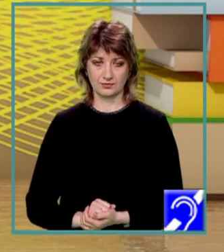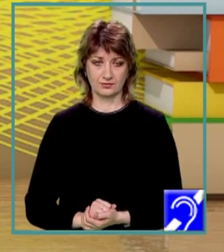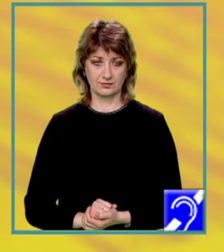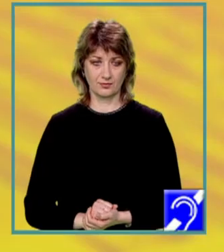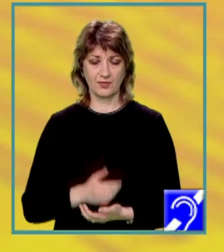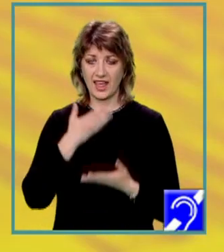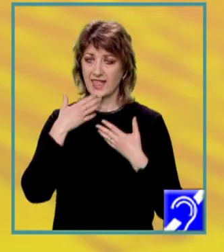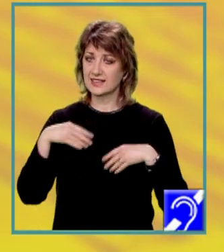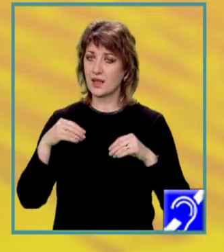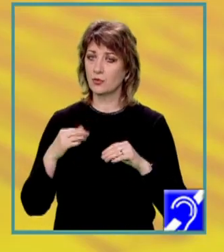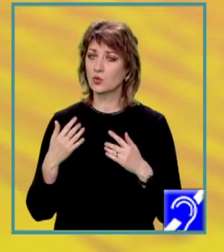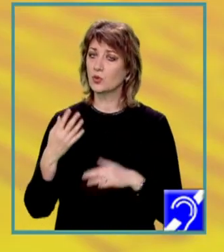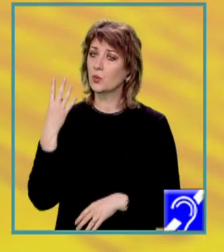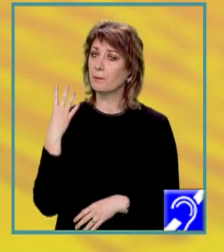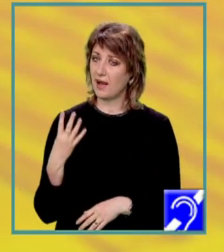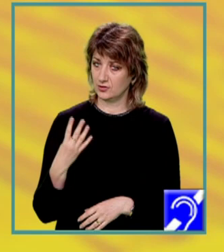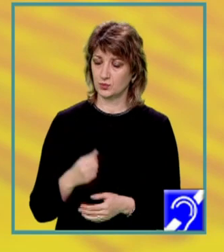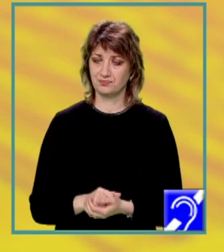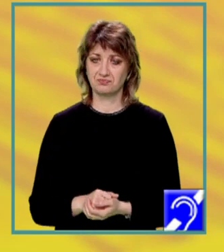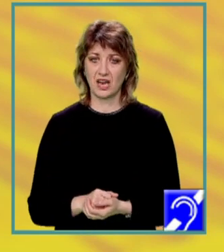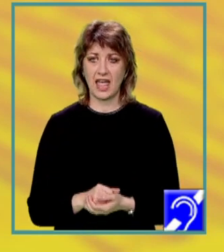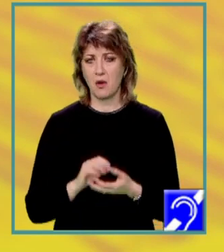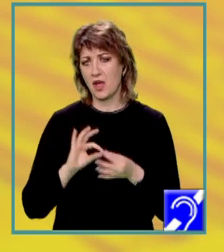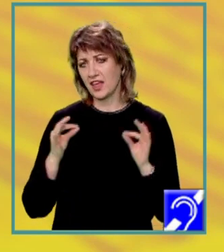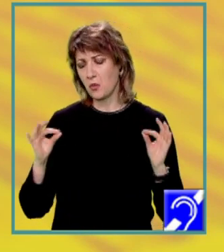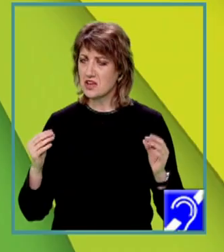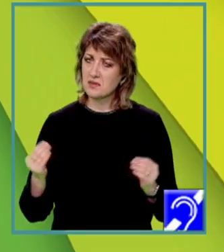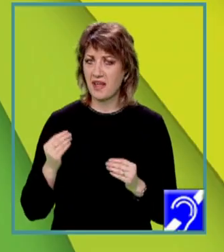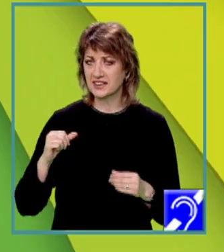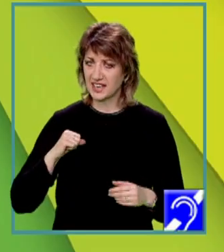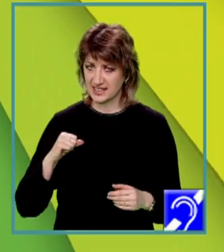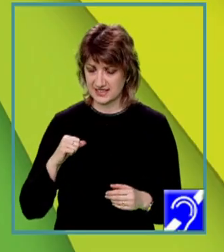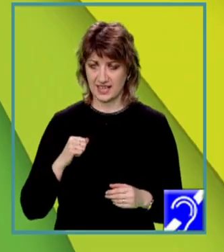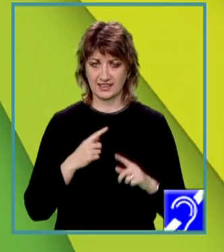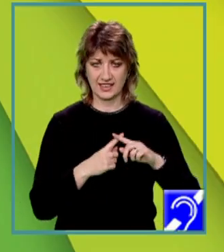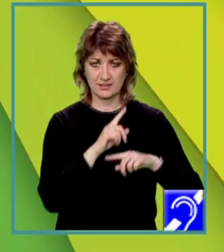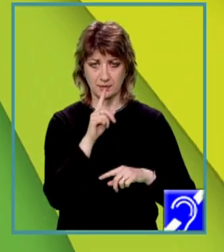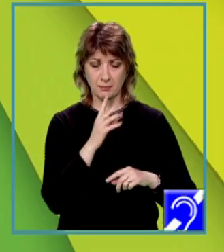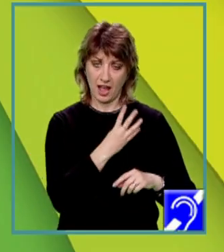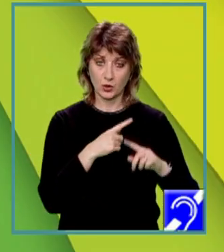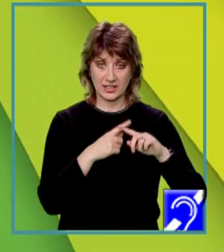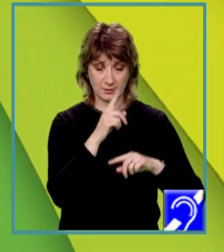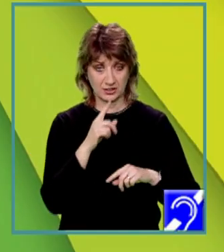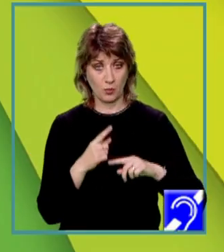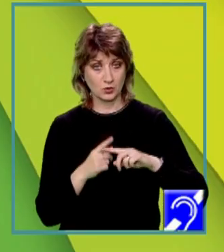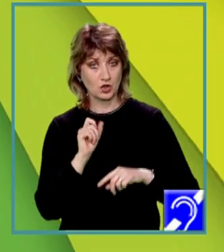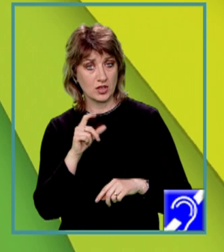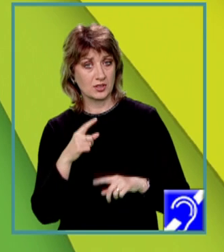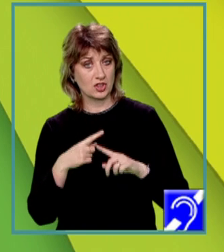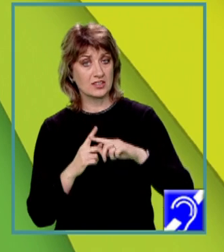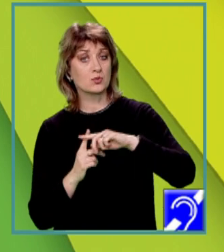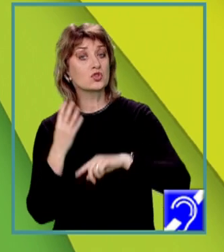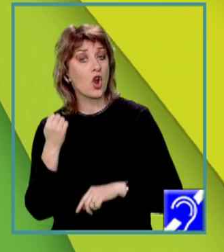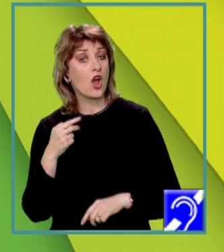exemple numărul 4 este o ecuație mai interesantă 4 x pătrat minus 12 x plus noua este egal cu